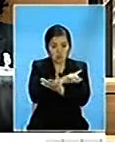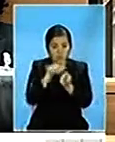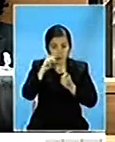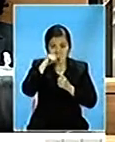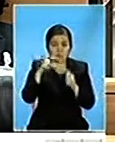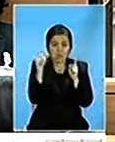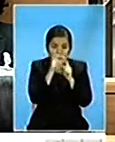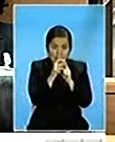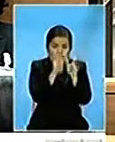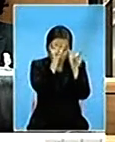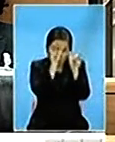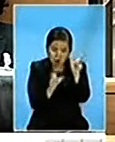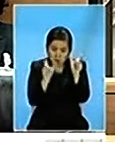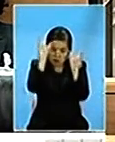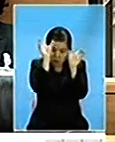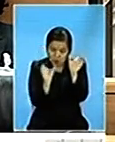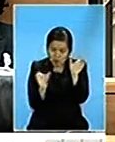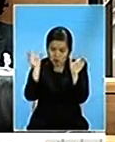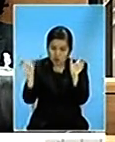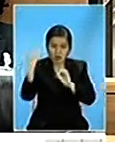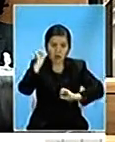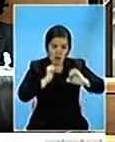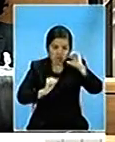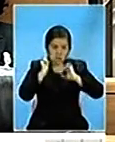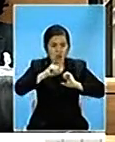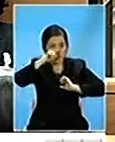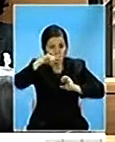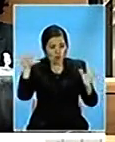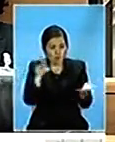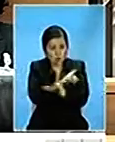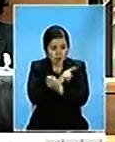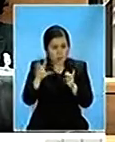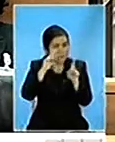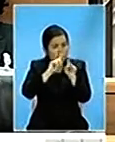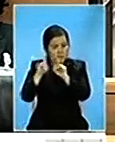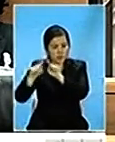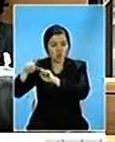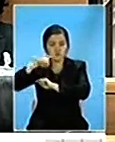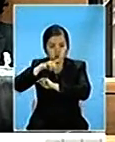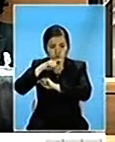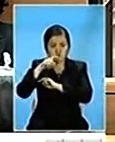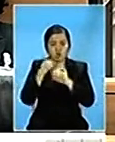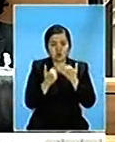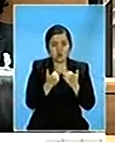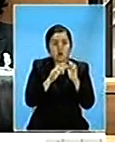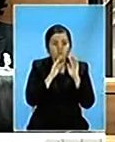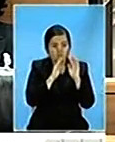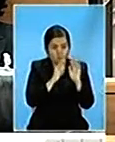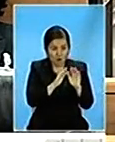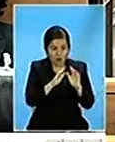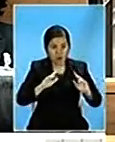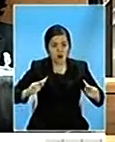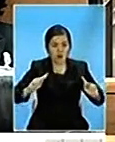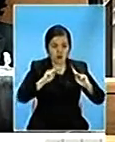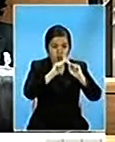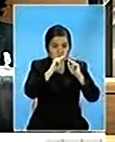แก้วร้อยกองนะคะละครโขนวัฒนธรรมของไทยเนี่ยที่อยู่ในปัจจุบันเนี้ยก็ฝากไว้ให้ผู้บ